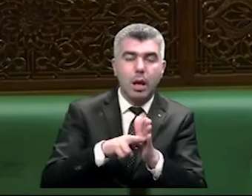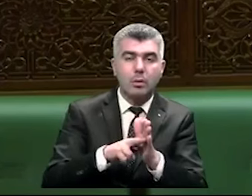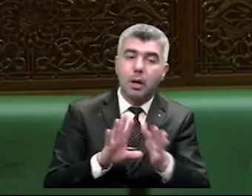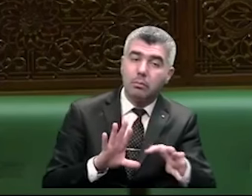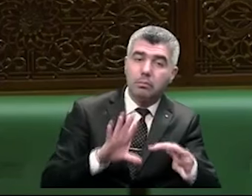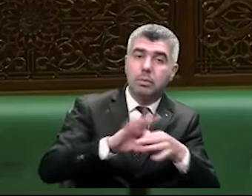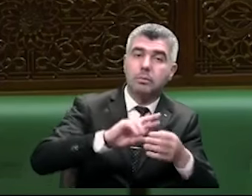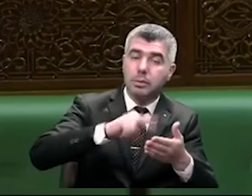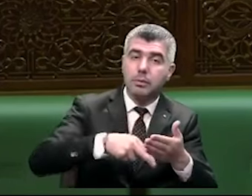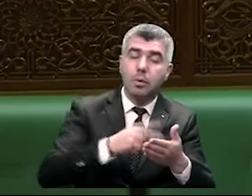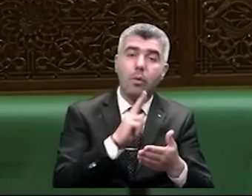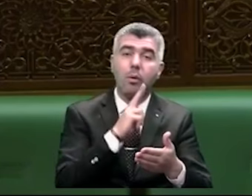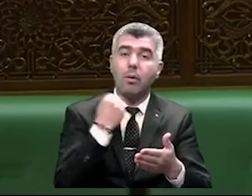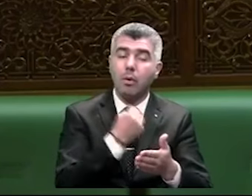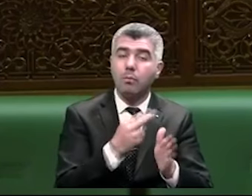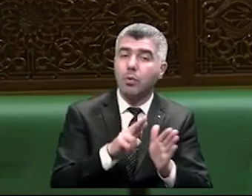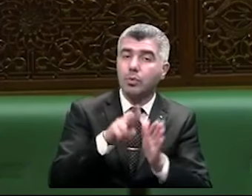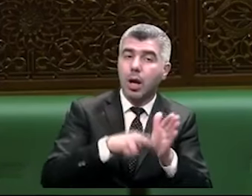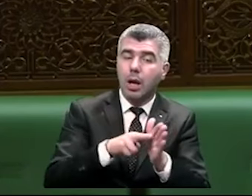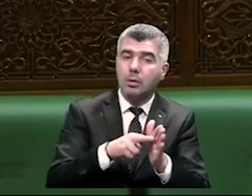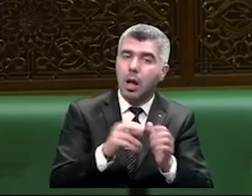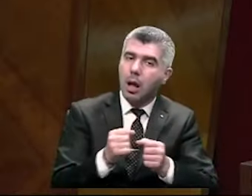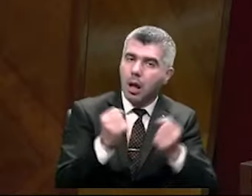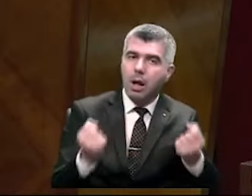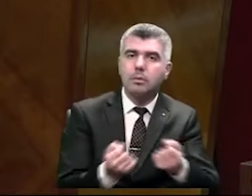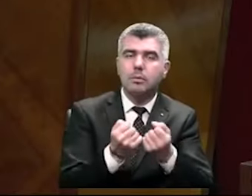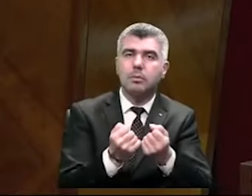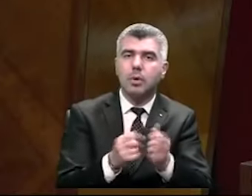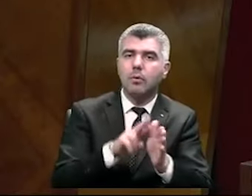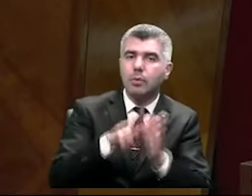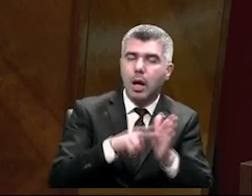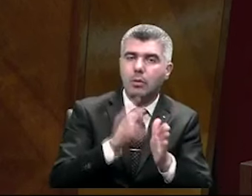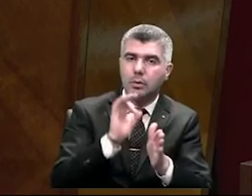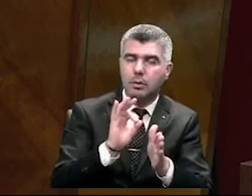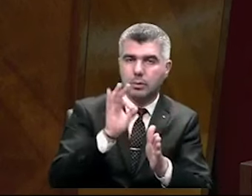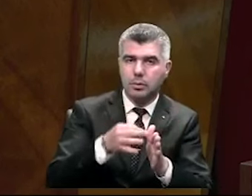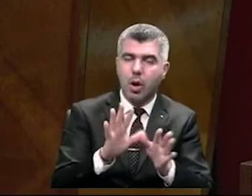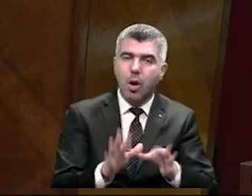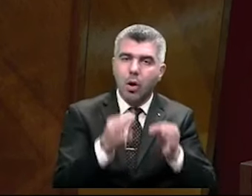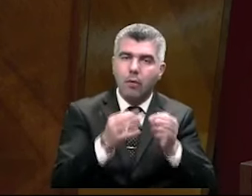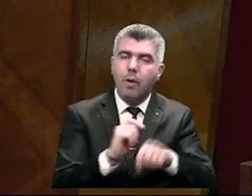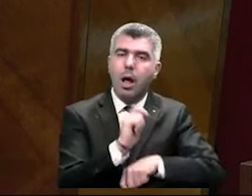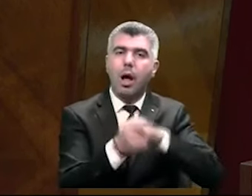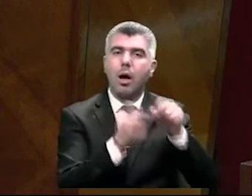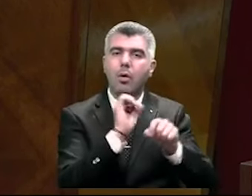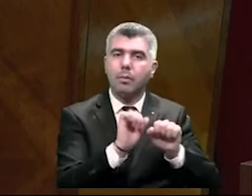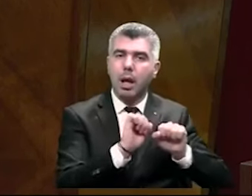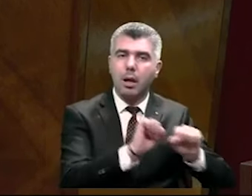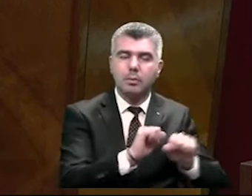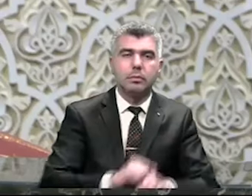الجهات والدوله باش نميو النقل في المجال الجهوي منه بالطبع النقل في العالم